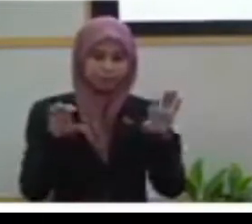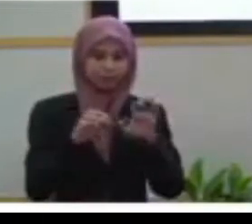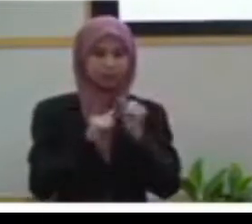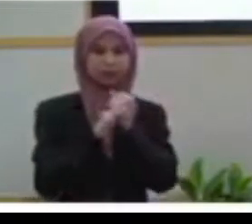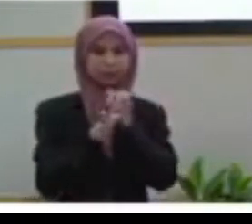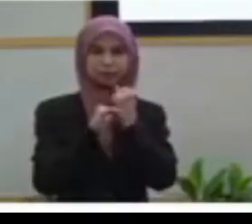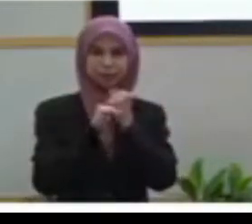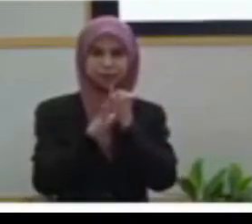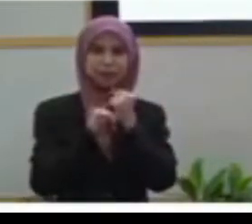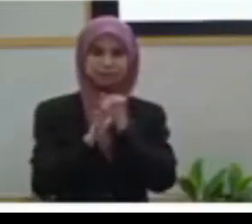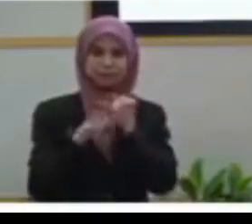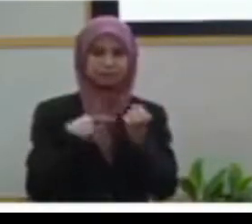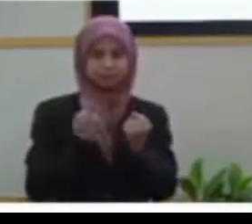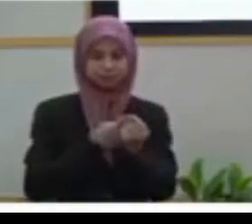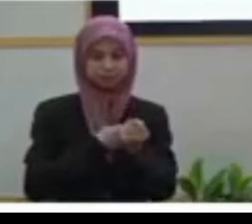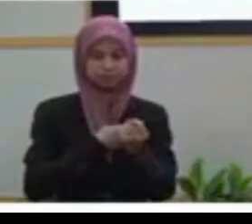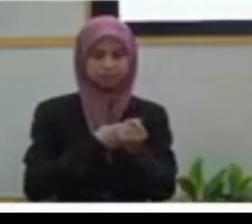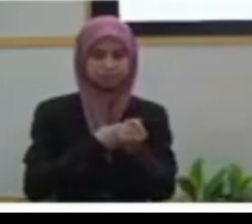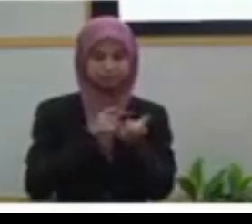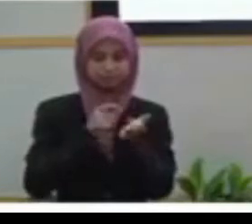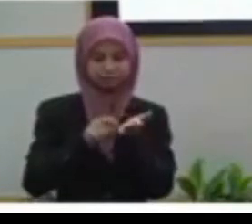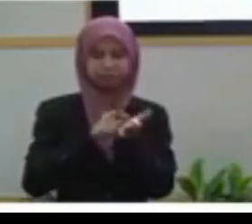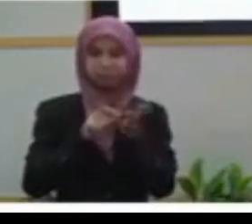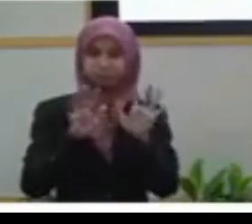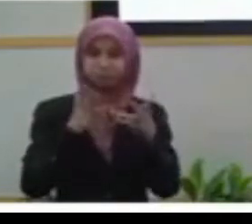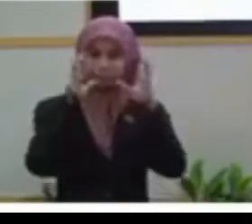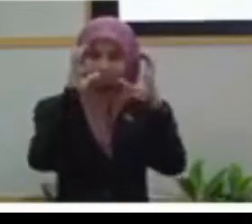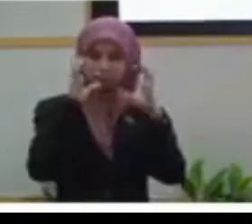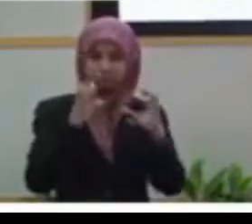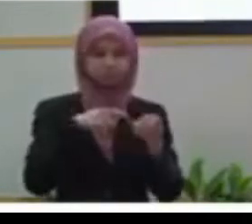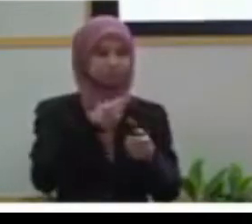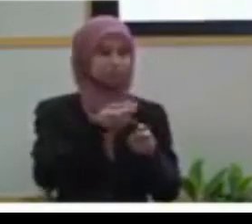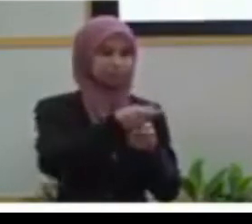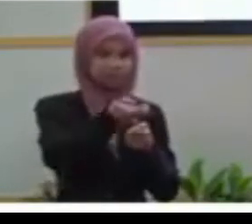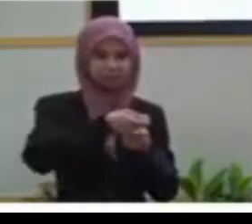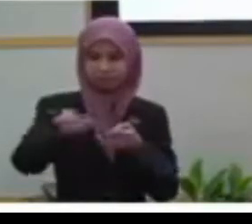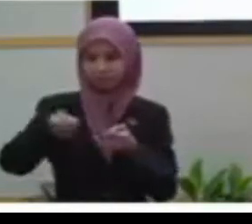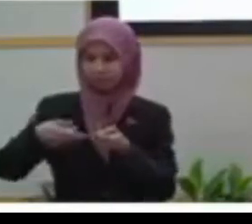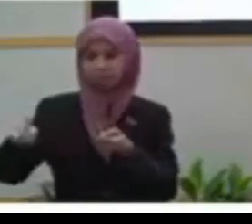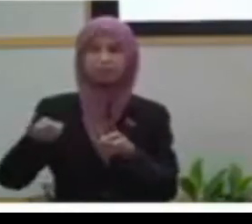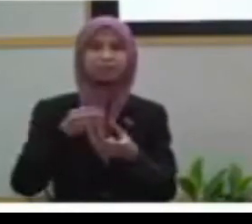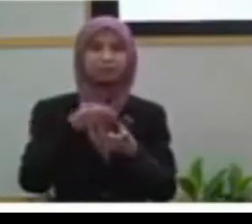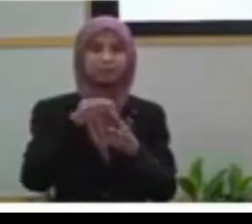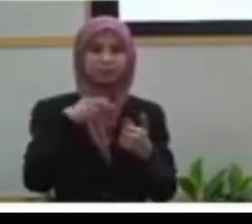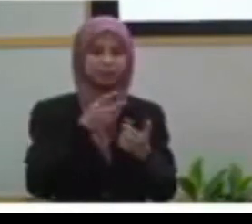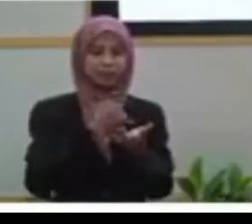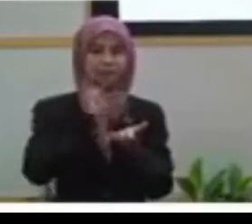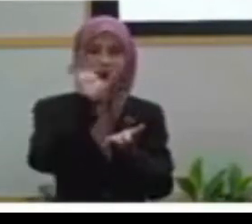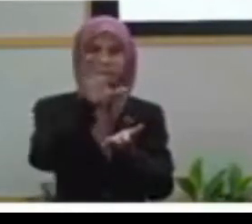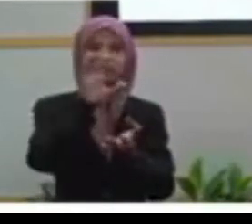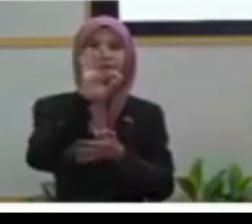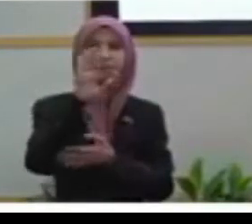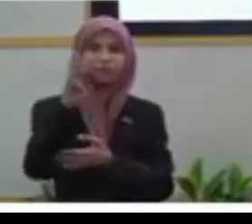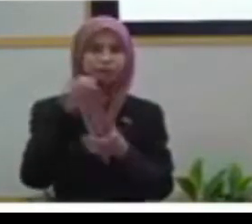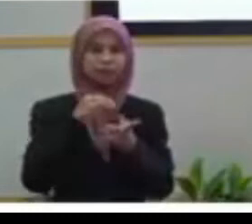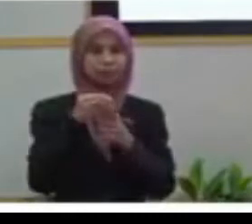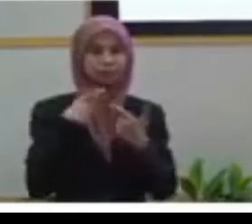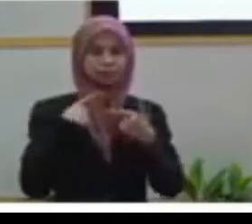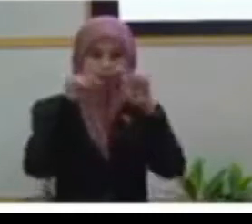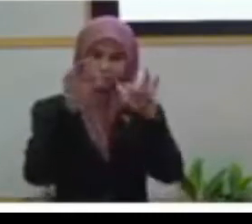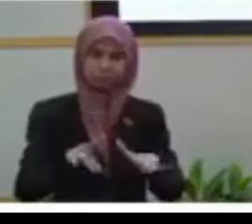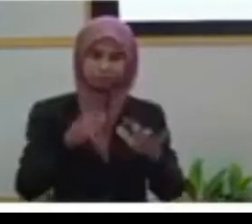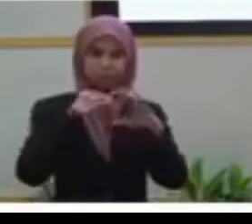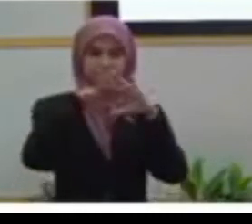poster, kita menulis langkah demi langkah dan kita edarkan. Kita muat naik dalam Facebook atau kita muat naik dalam web,